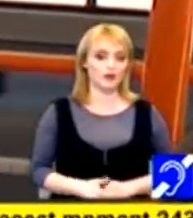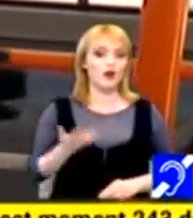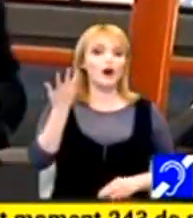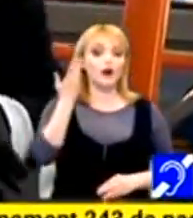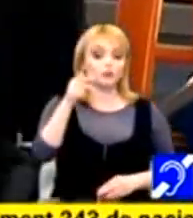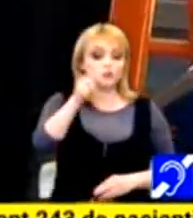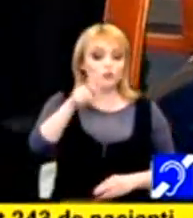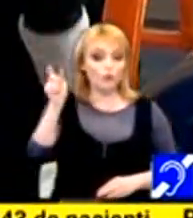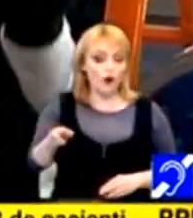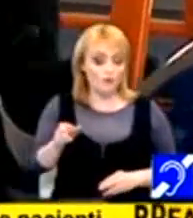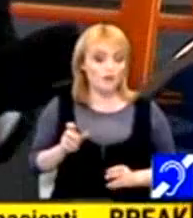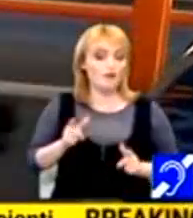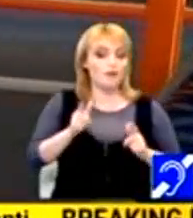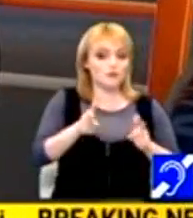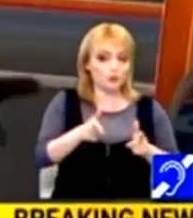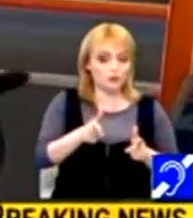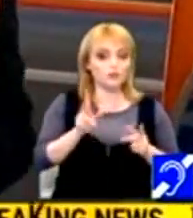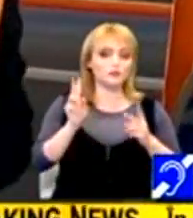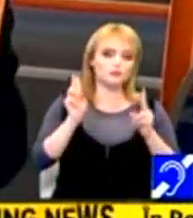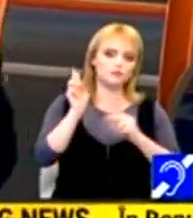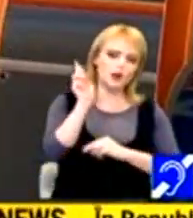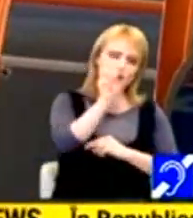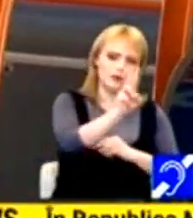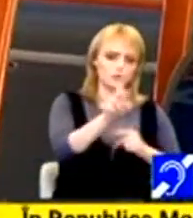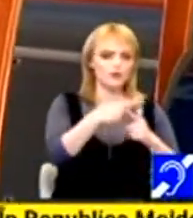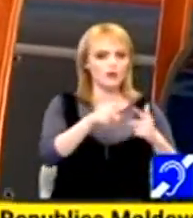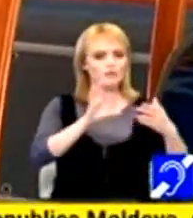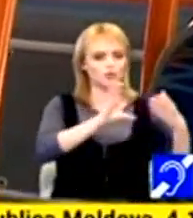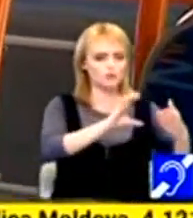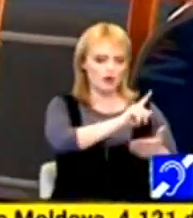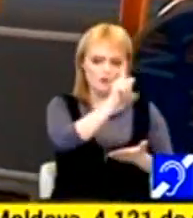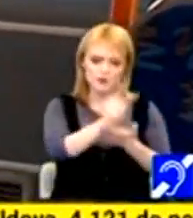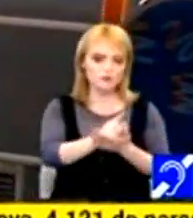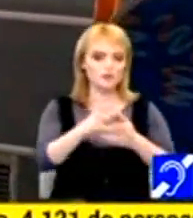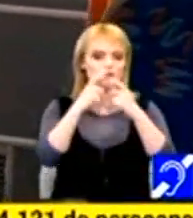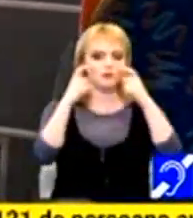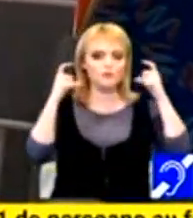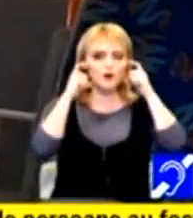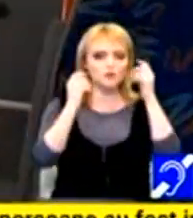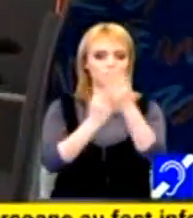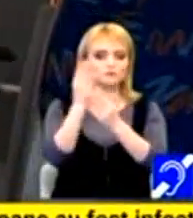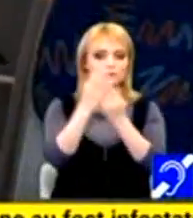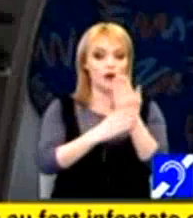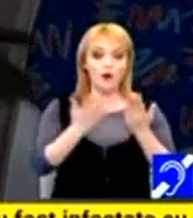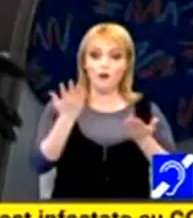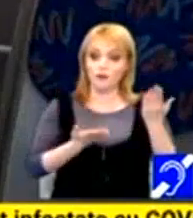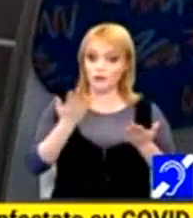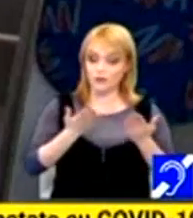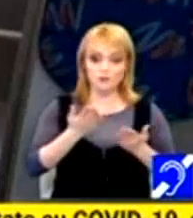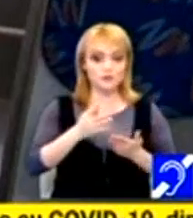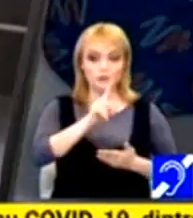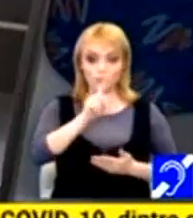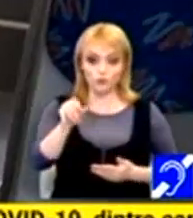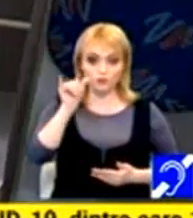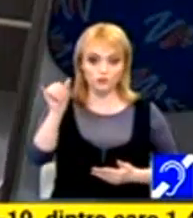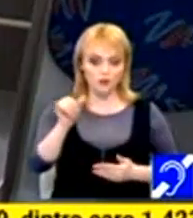Atunci când pasagerii intră în troleibuz sau în autobuz, sunt obligați să poarte mască și mănuși. În caz contrar, pot fi rugați de către